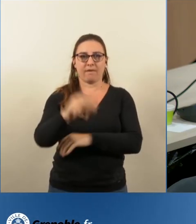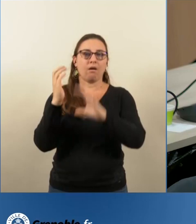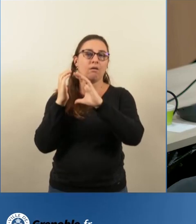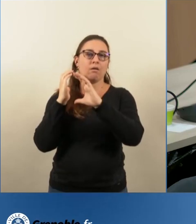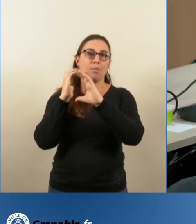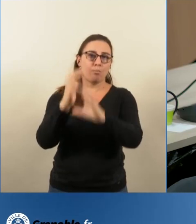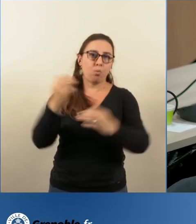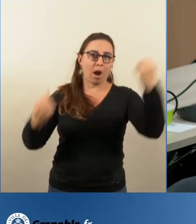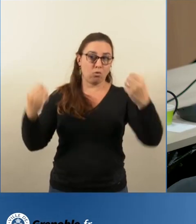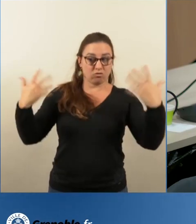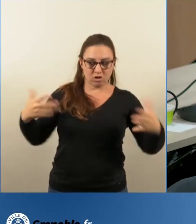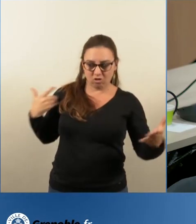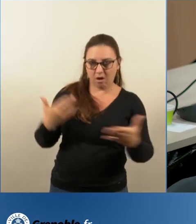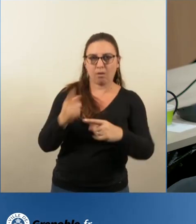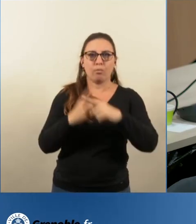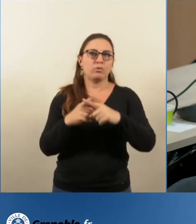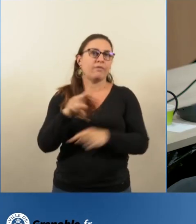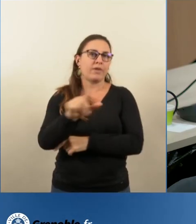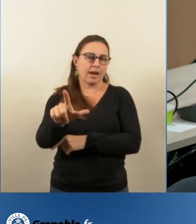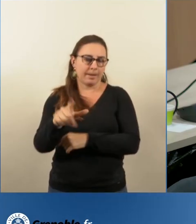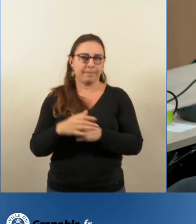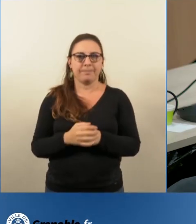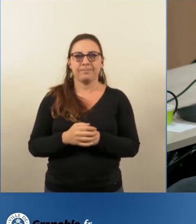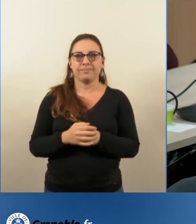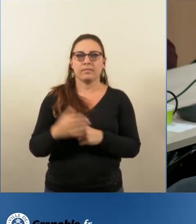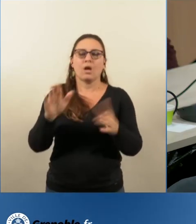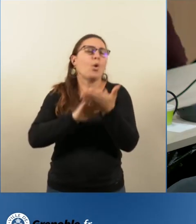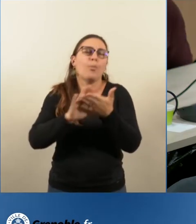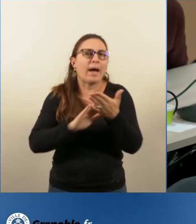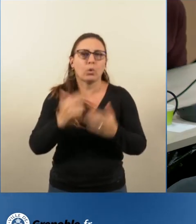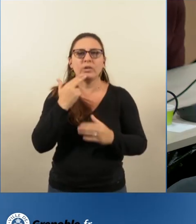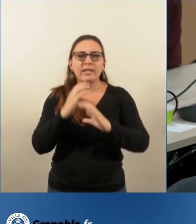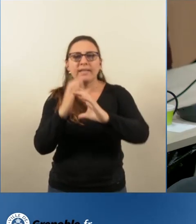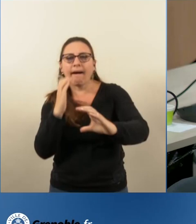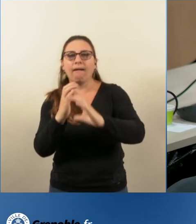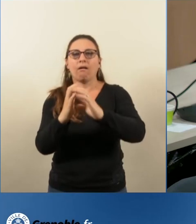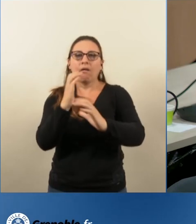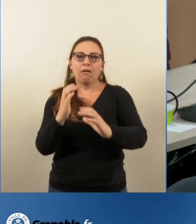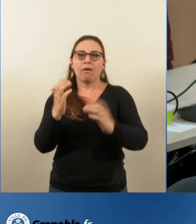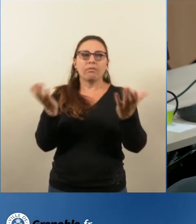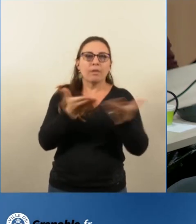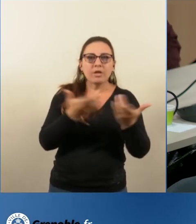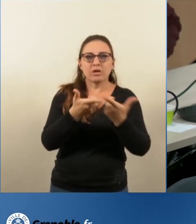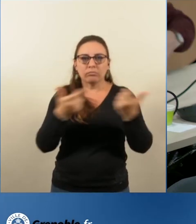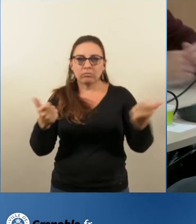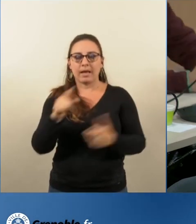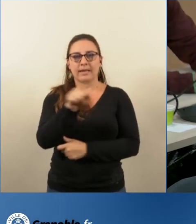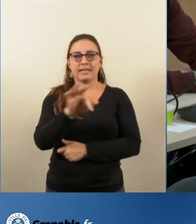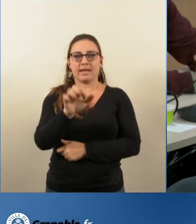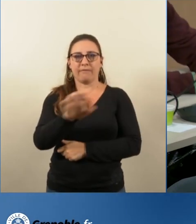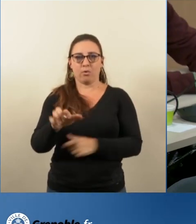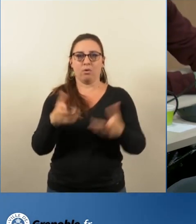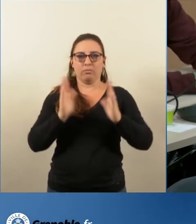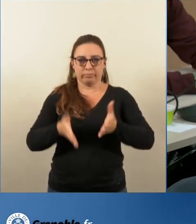et les véhicules légers les véhicules utilitaires pardon qui sont concernés par la ZFE en vigueur avant la